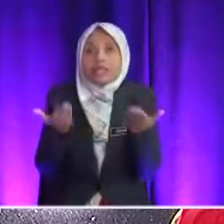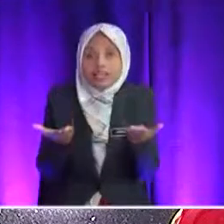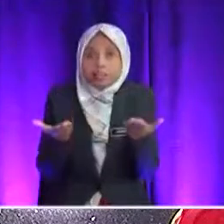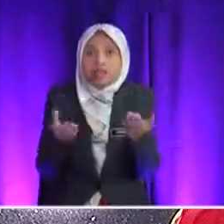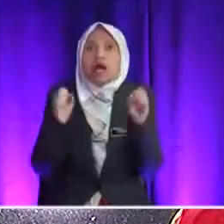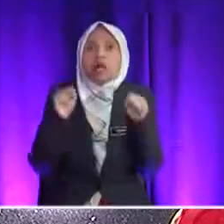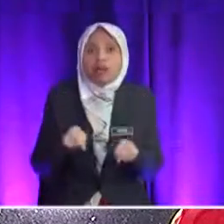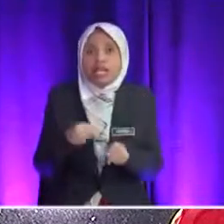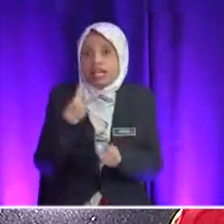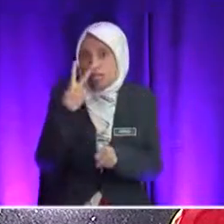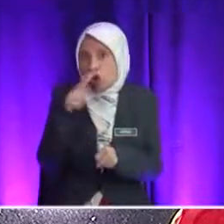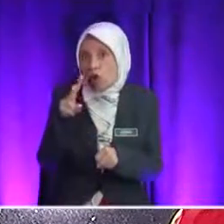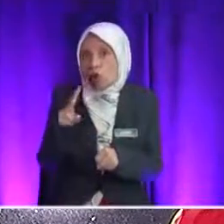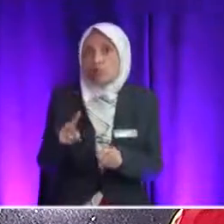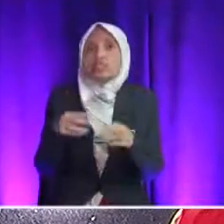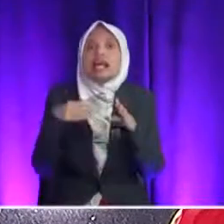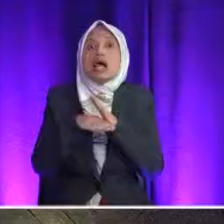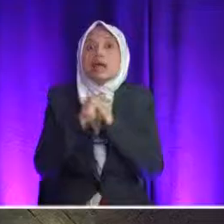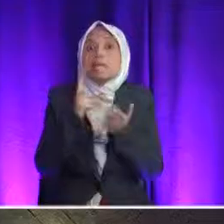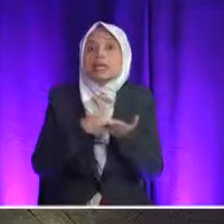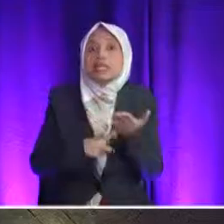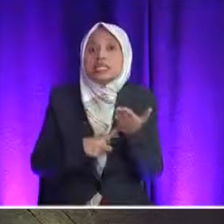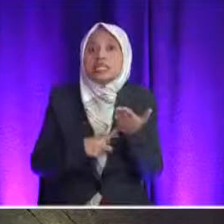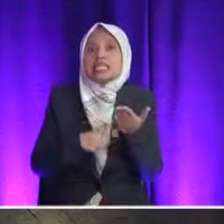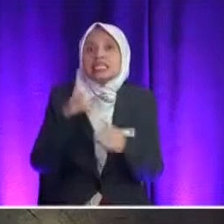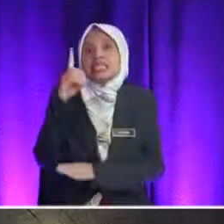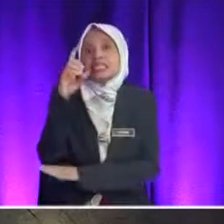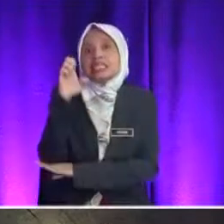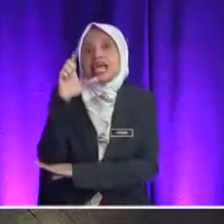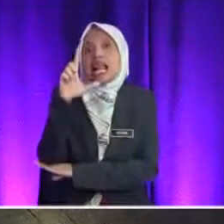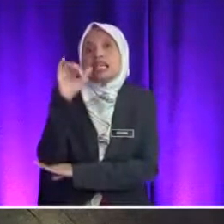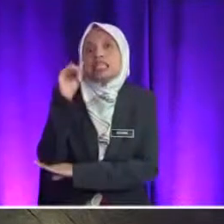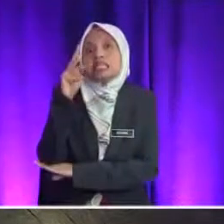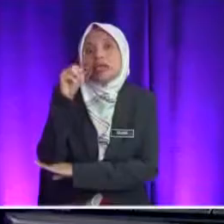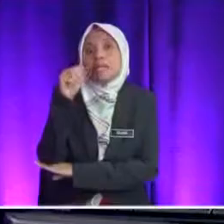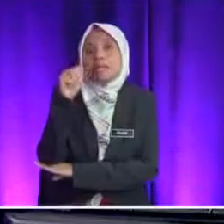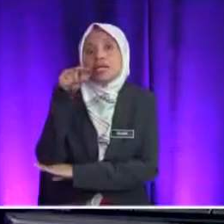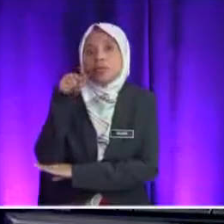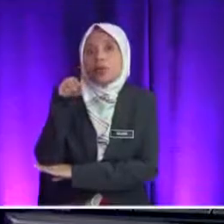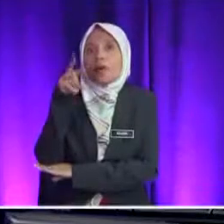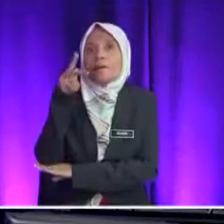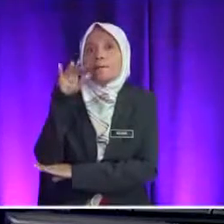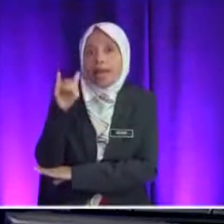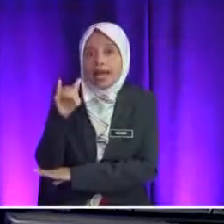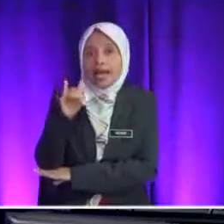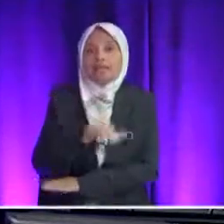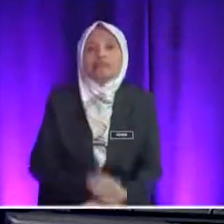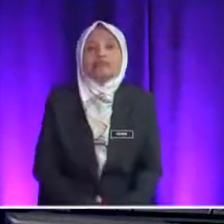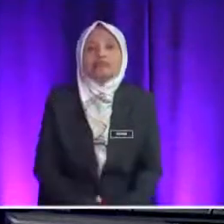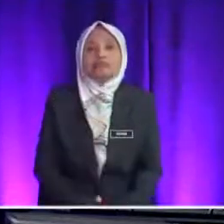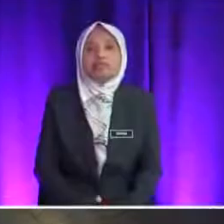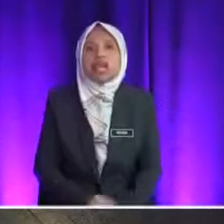boleh rujuk di mana sih dipotong mejiku reportedly Meh Ampun Tadi ramai ah sini Ah tidak